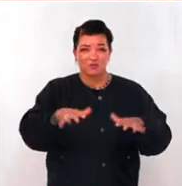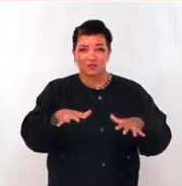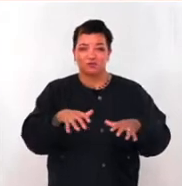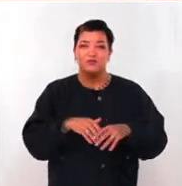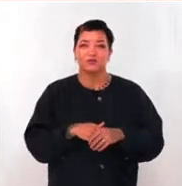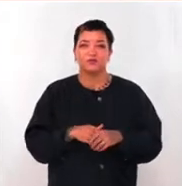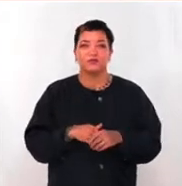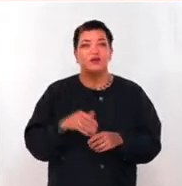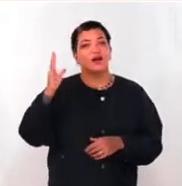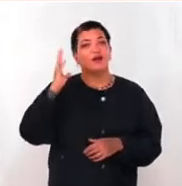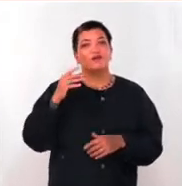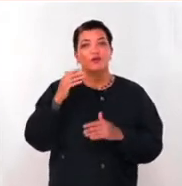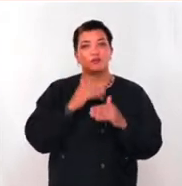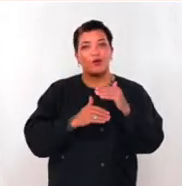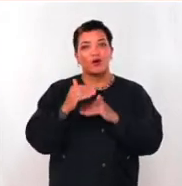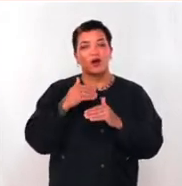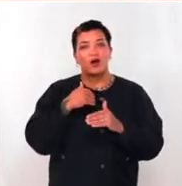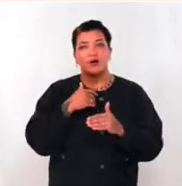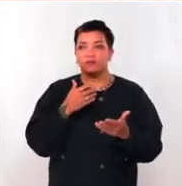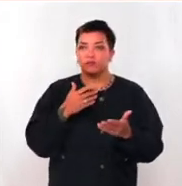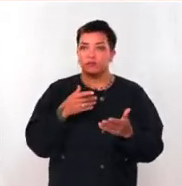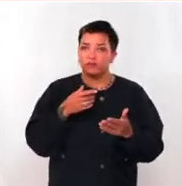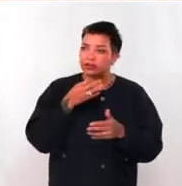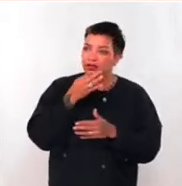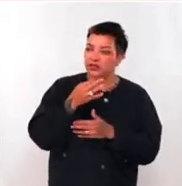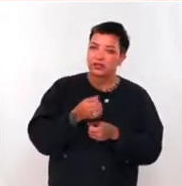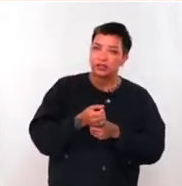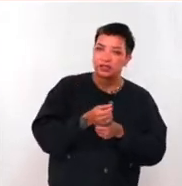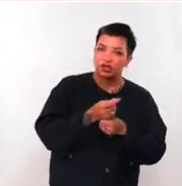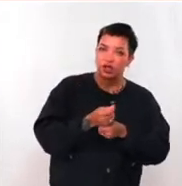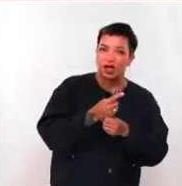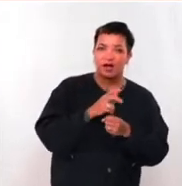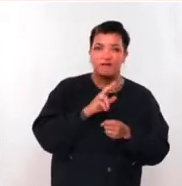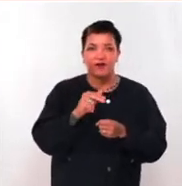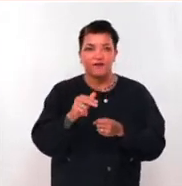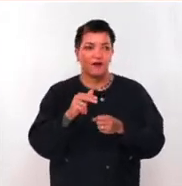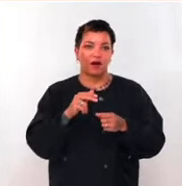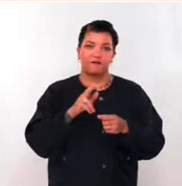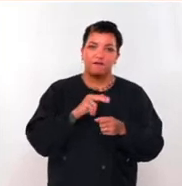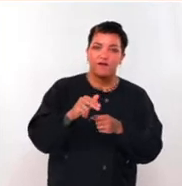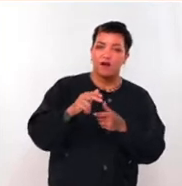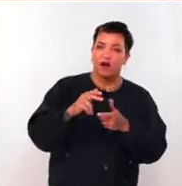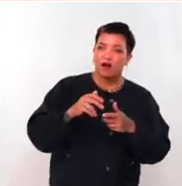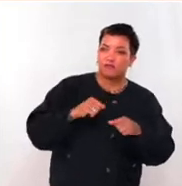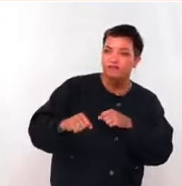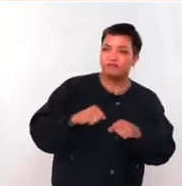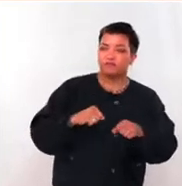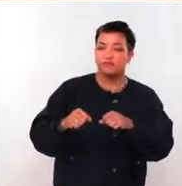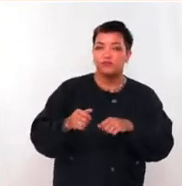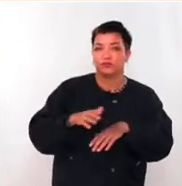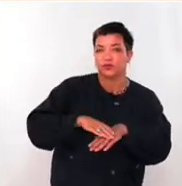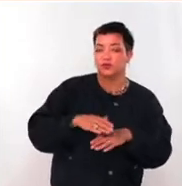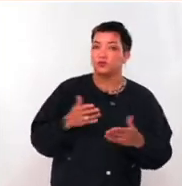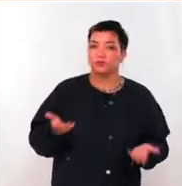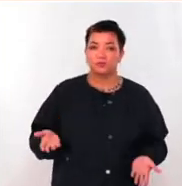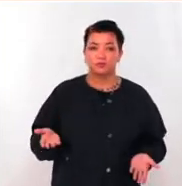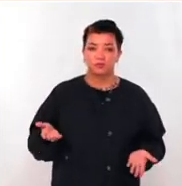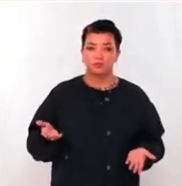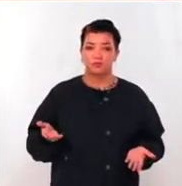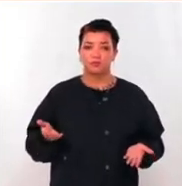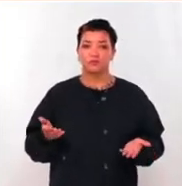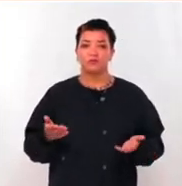sujet développé de manière très très ambitieuse. Et vous m'aviez répondu alors, nous venons de nommer un élu sur cette question à la ville, il